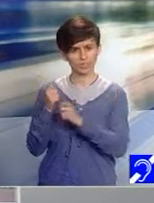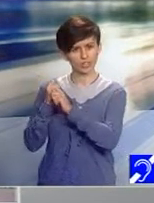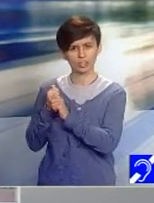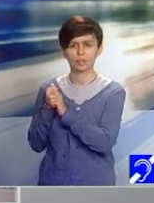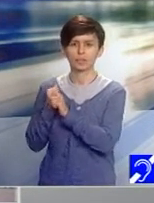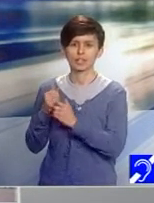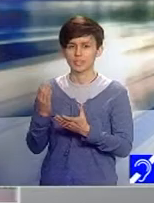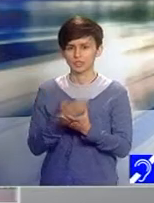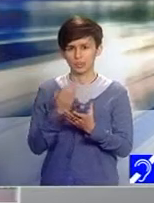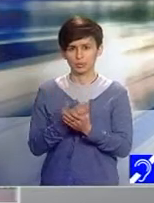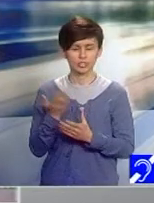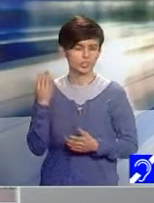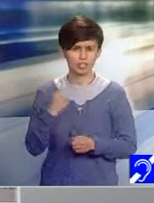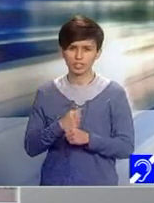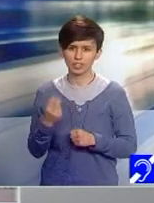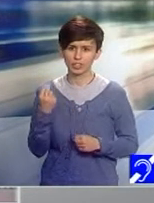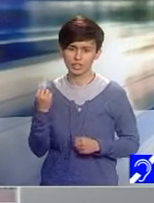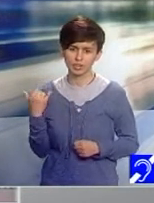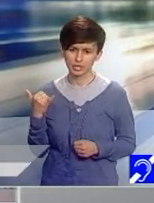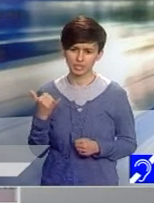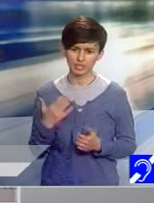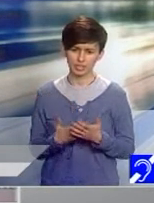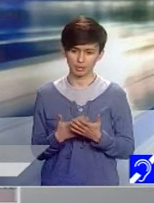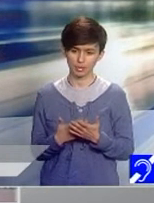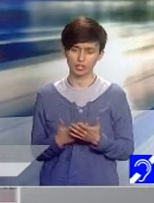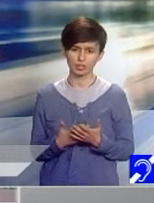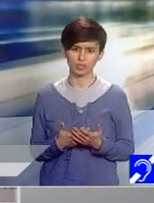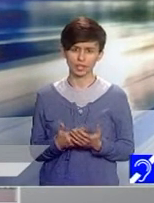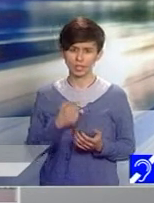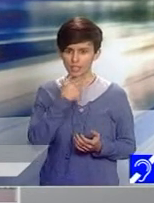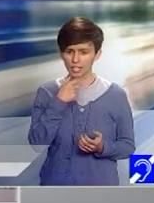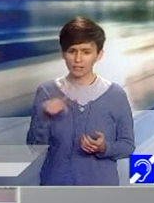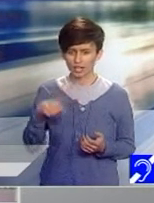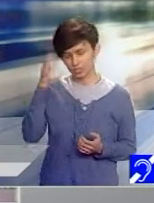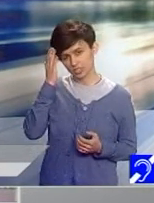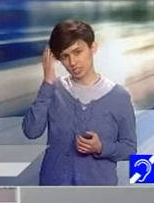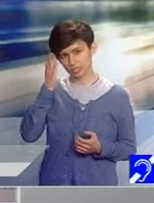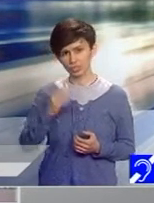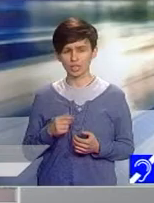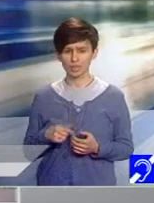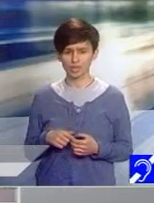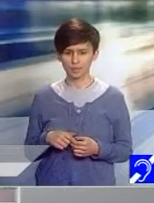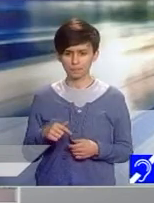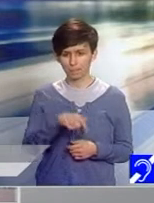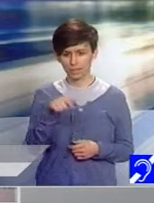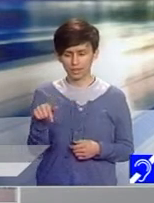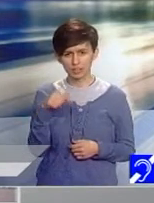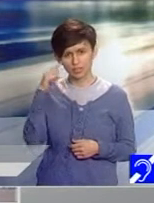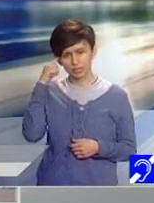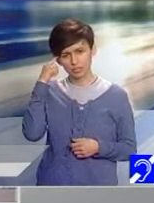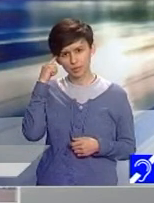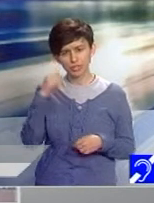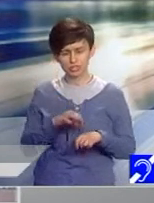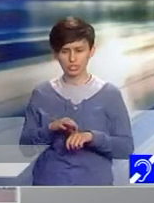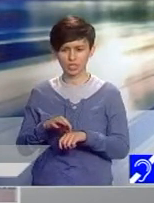a fost foarte, foarte binevenită, pentru că în acest an școlar ne-am orientat spre un